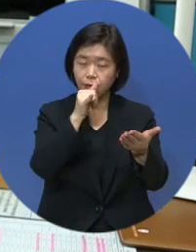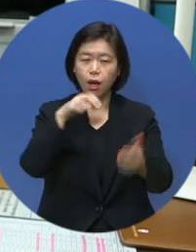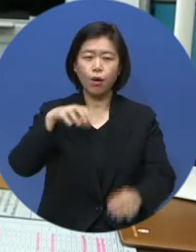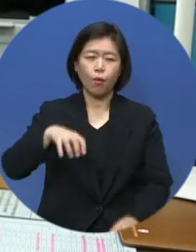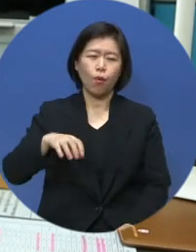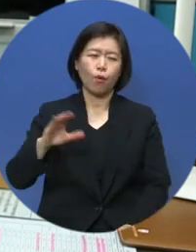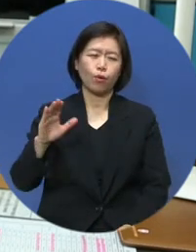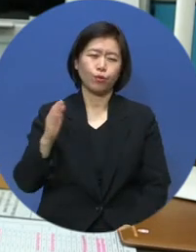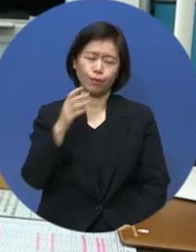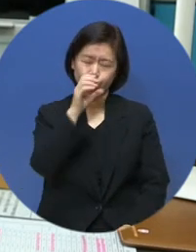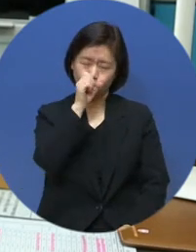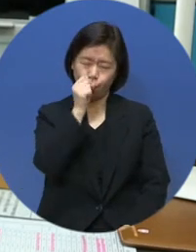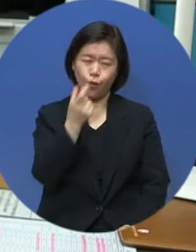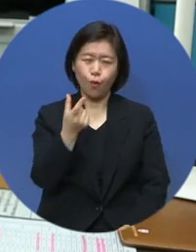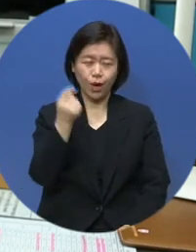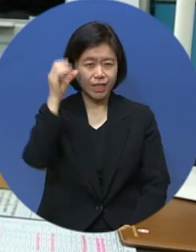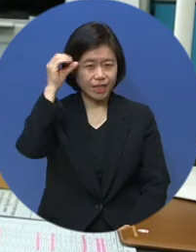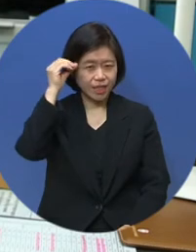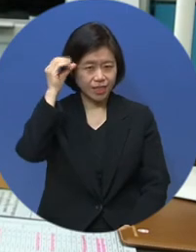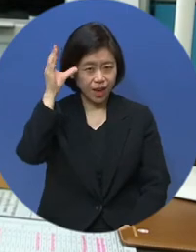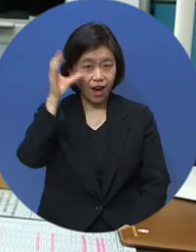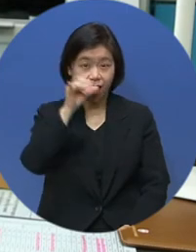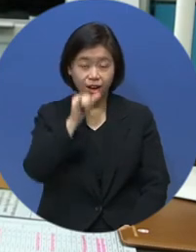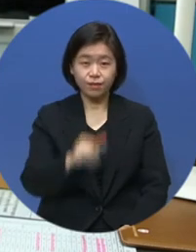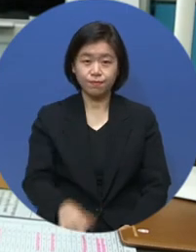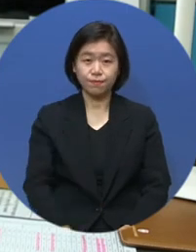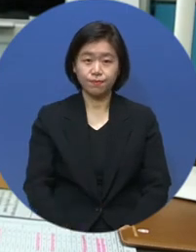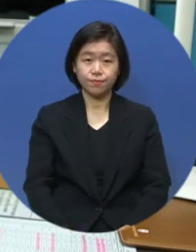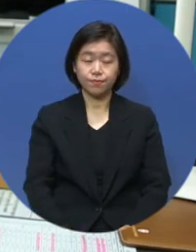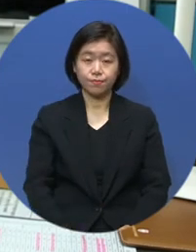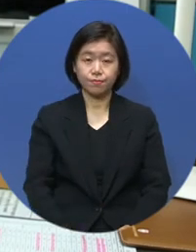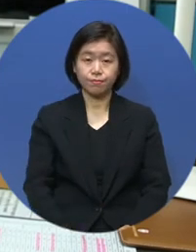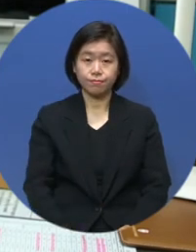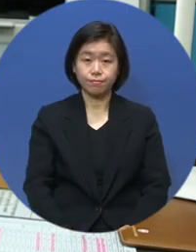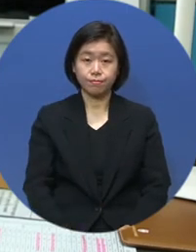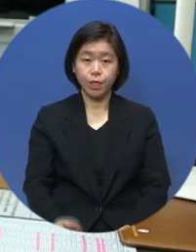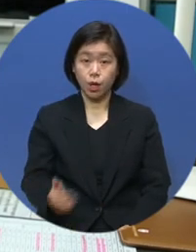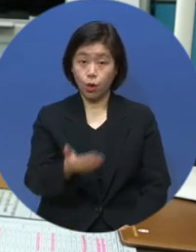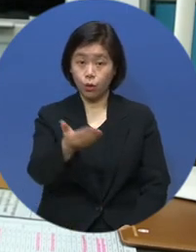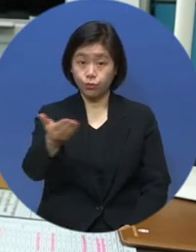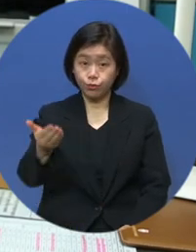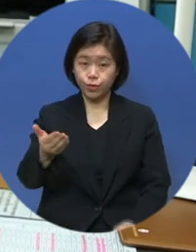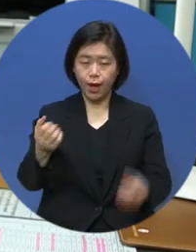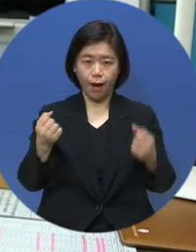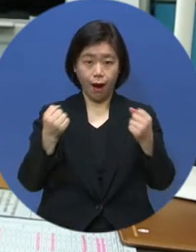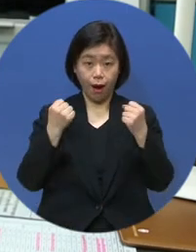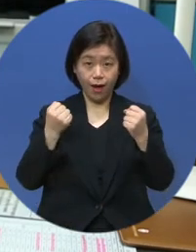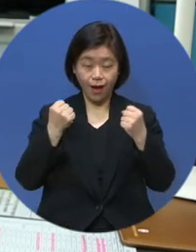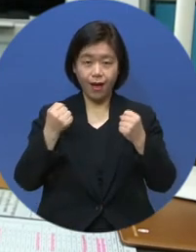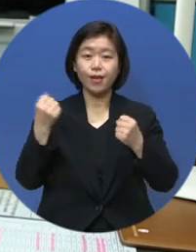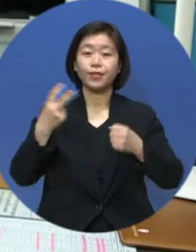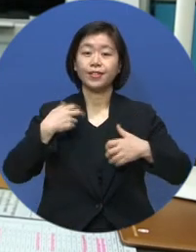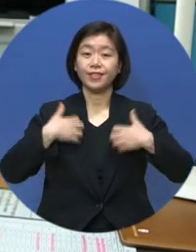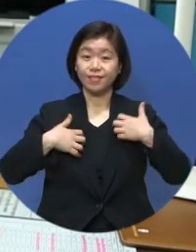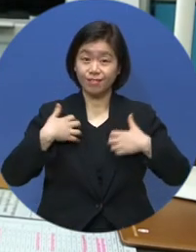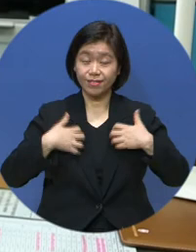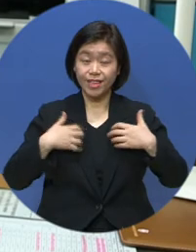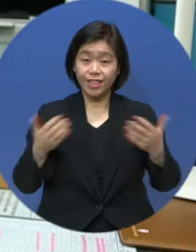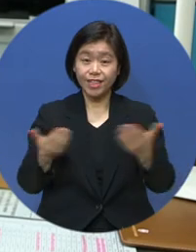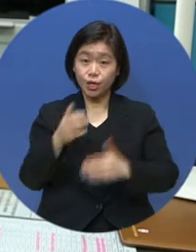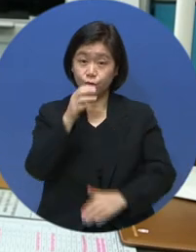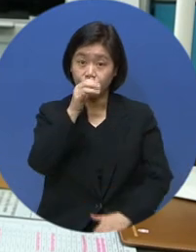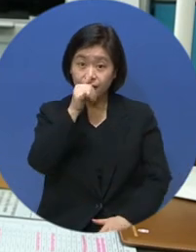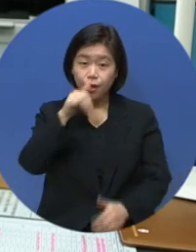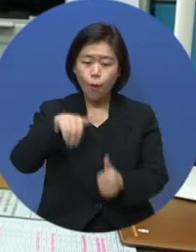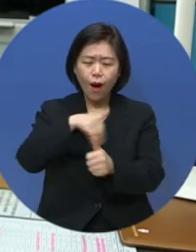잘 자리매김하면 좋겠다 하는 그런 기대가 있습니다. 우리 바리스타 여러분들이 건강하게 또 재미있게 일할 수 있는